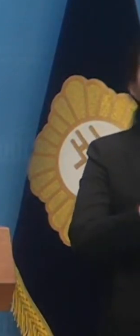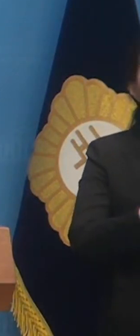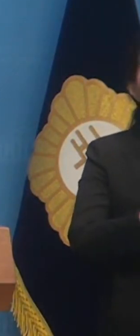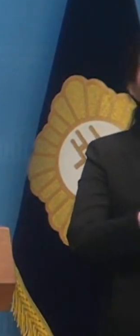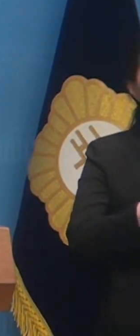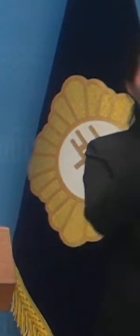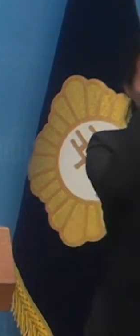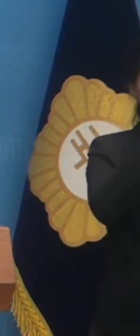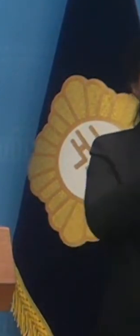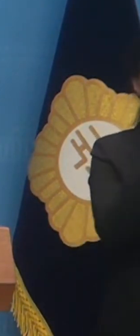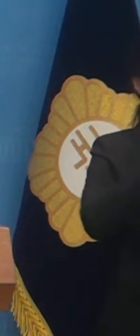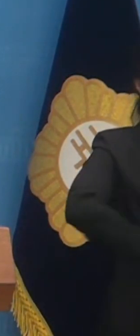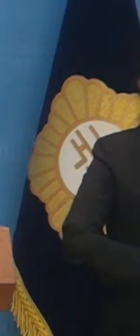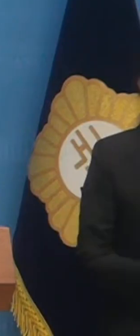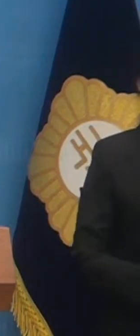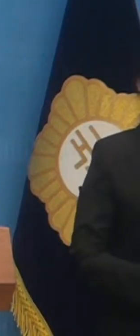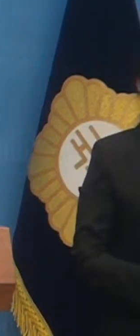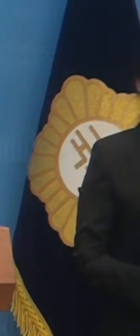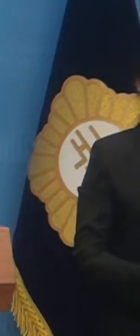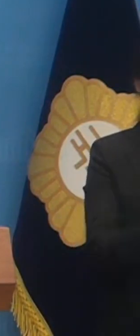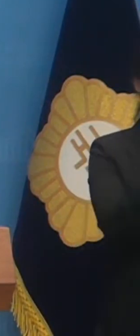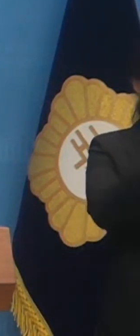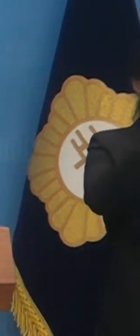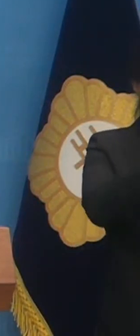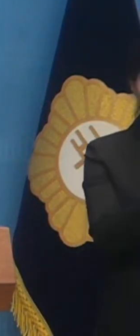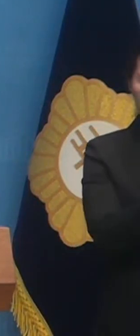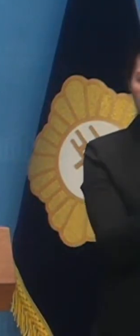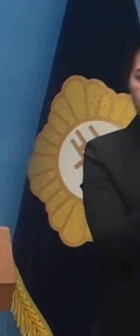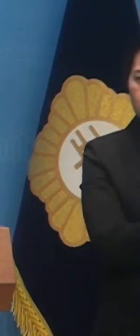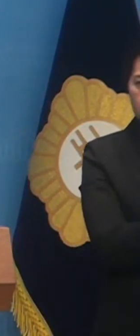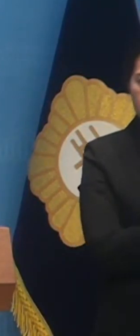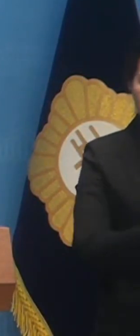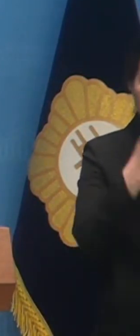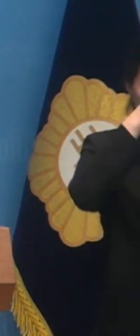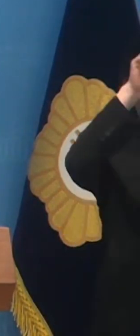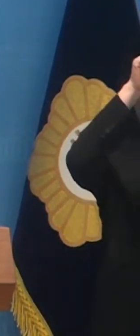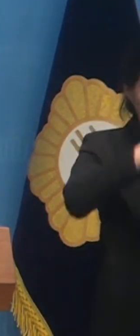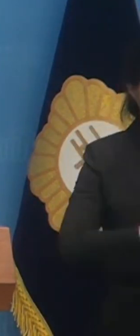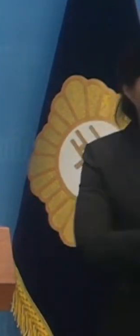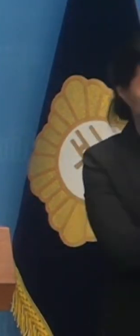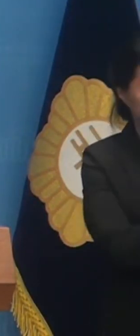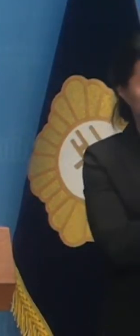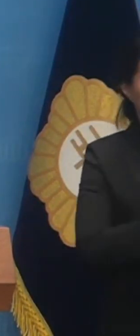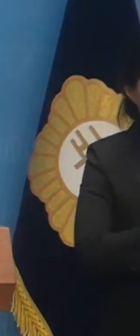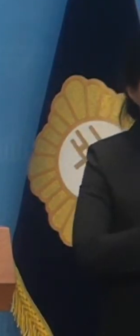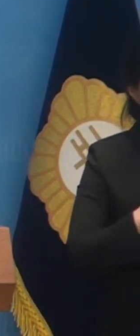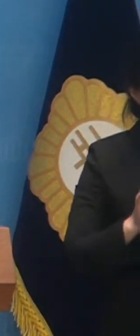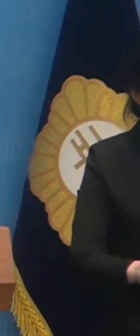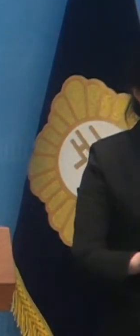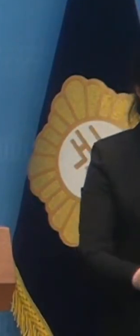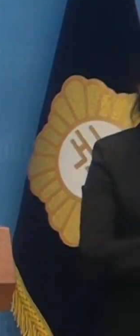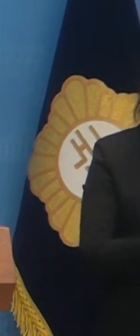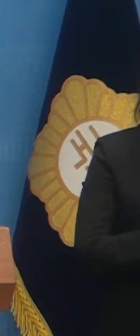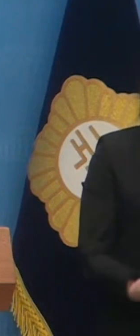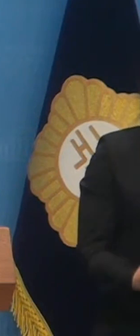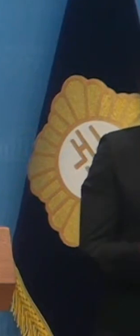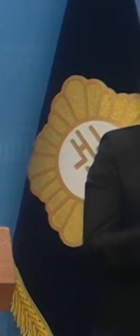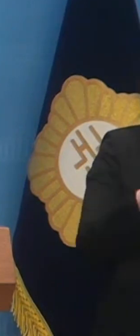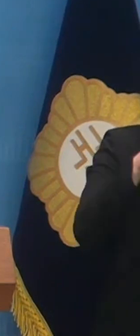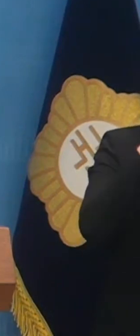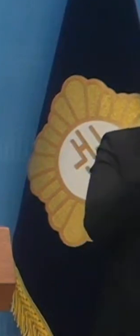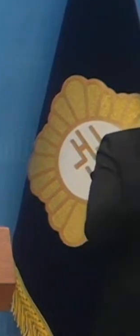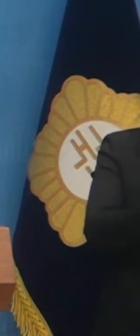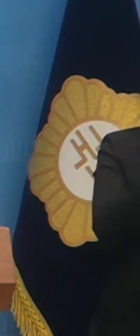위반입니다. 소송 과정에서 오 수석이 검사의 직권을 남용해 부정하게 모은